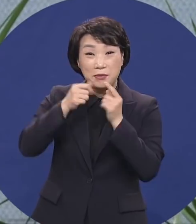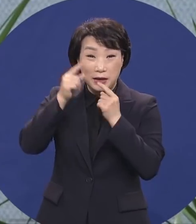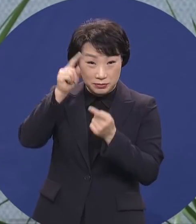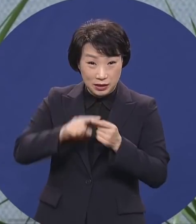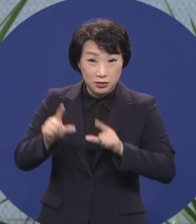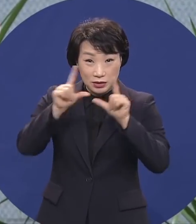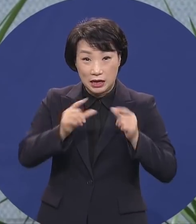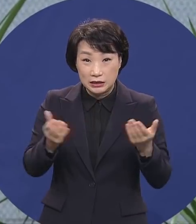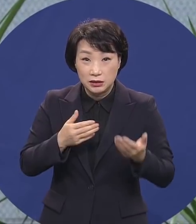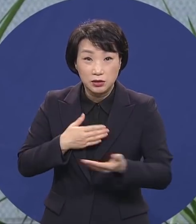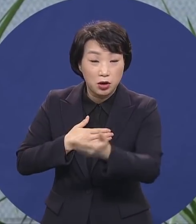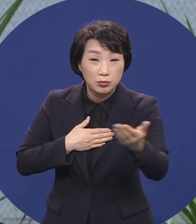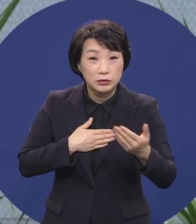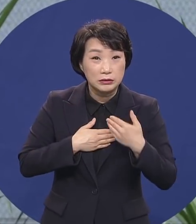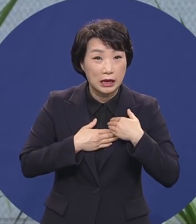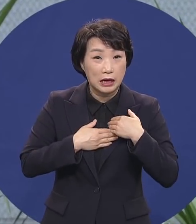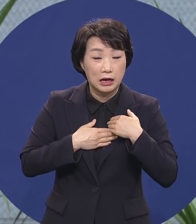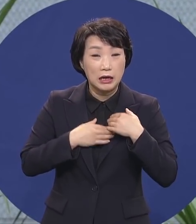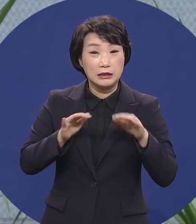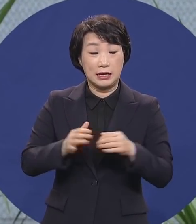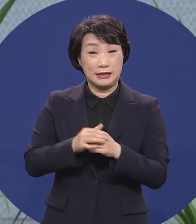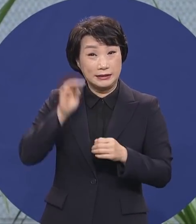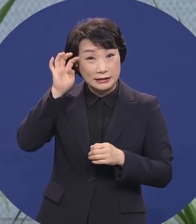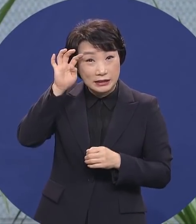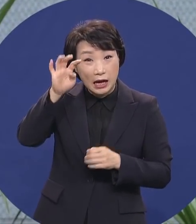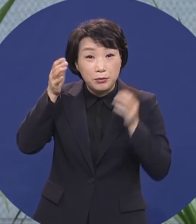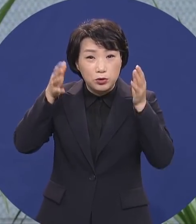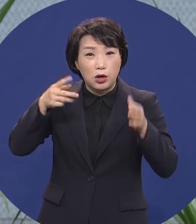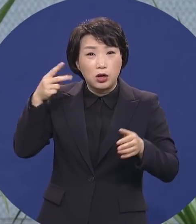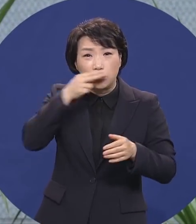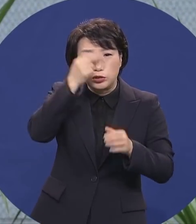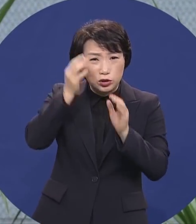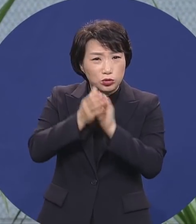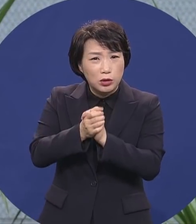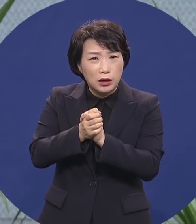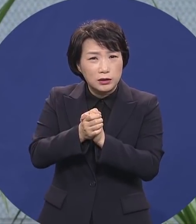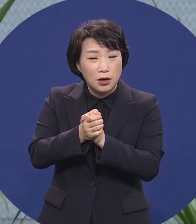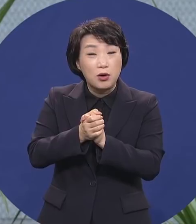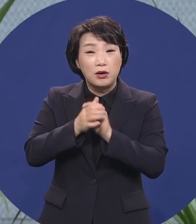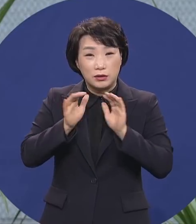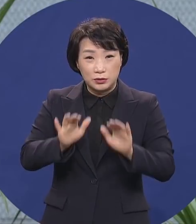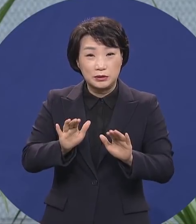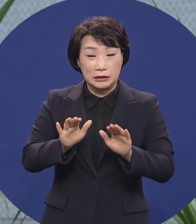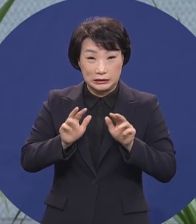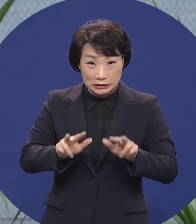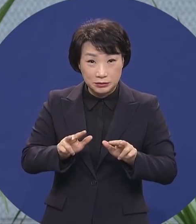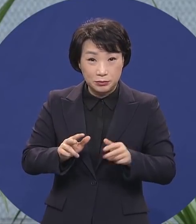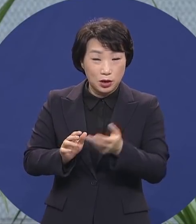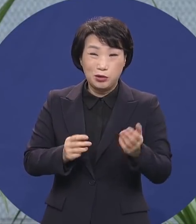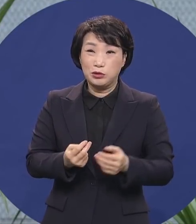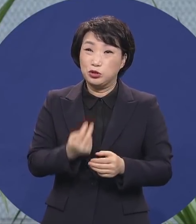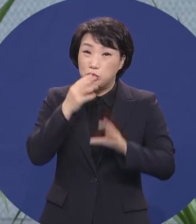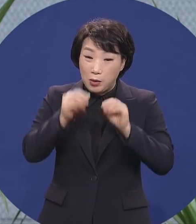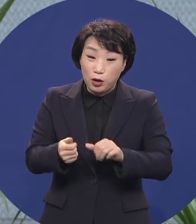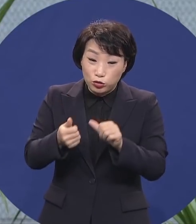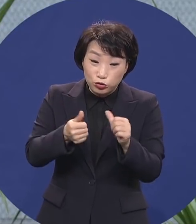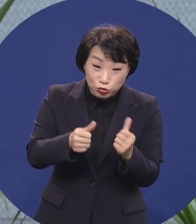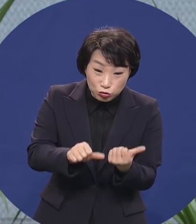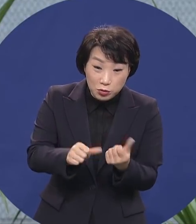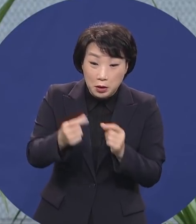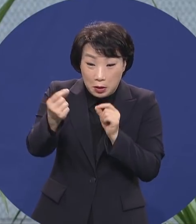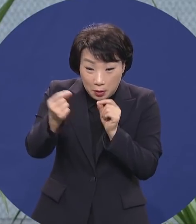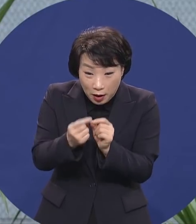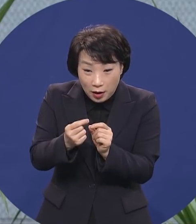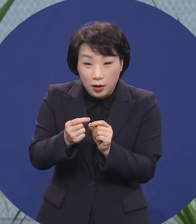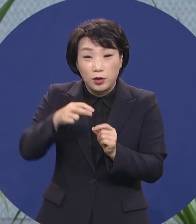것을 내가 40일을 줄인 상태다. 그래도 오늘 당장에 숨이 넘어가 죽음이